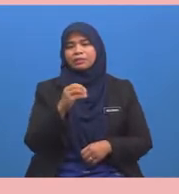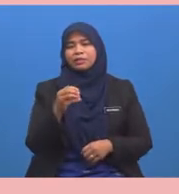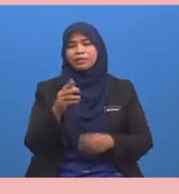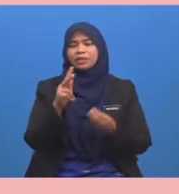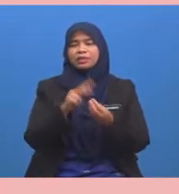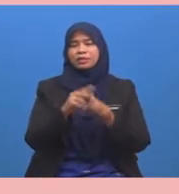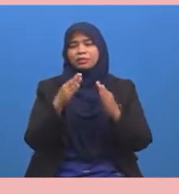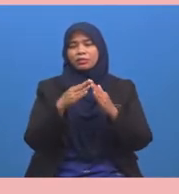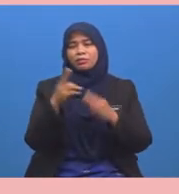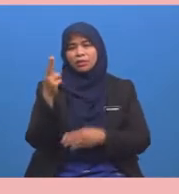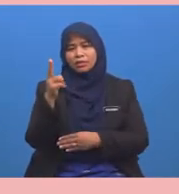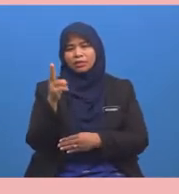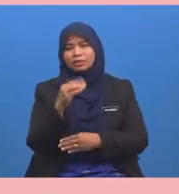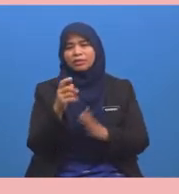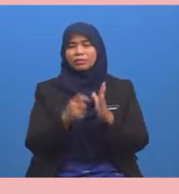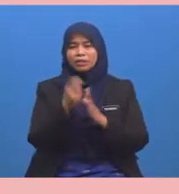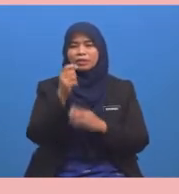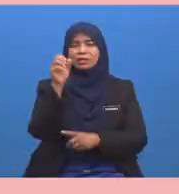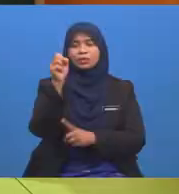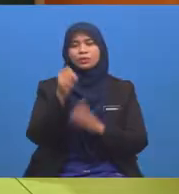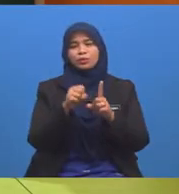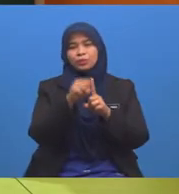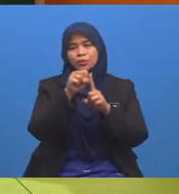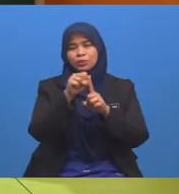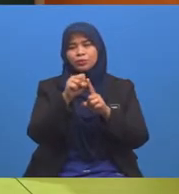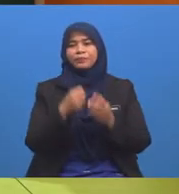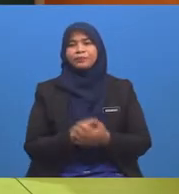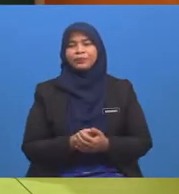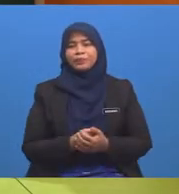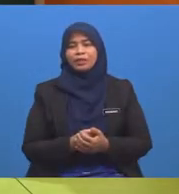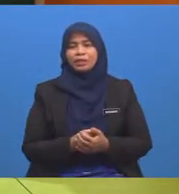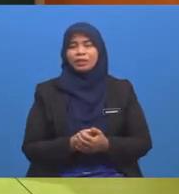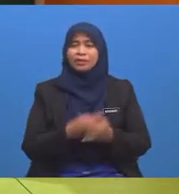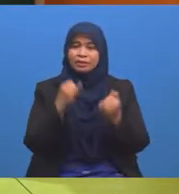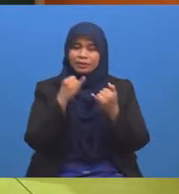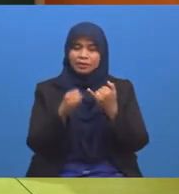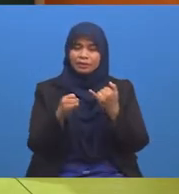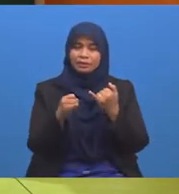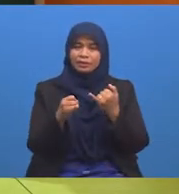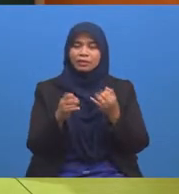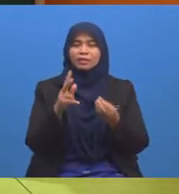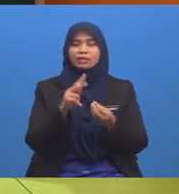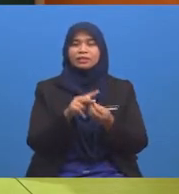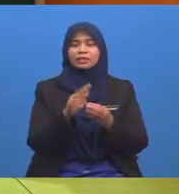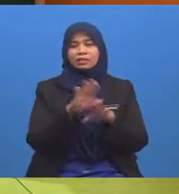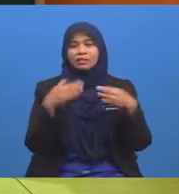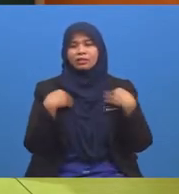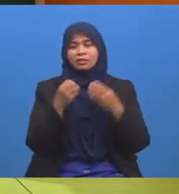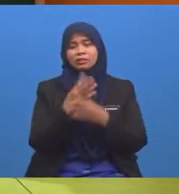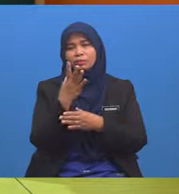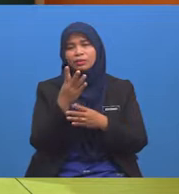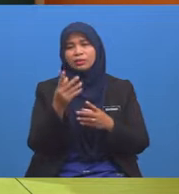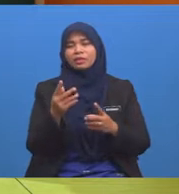hijau dan peningkatan suhu setempat. Akhir sekali, ialah kesan ketiadaan